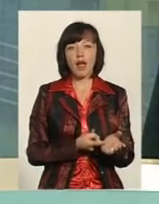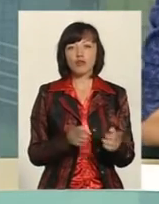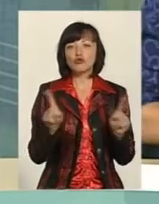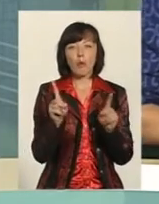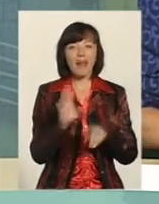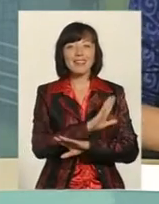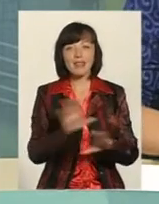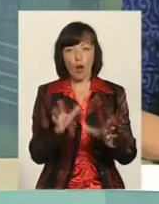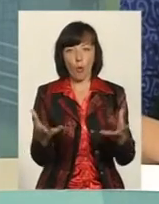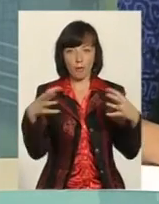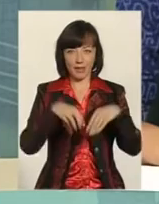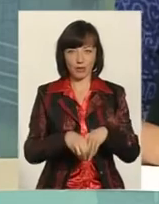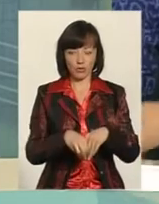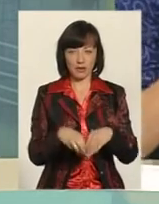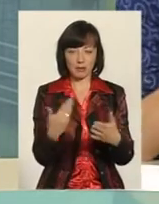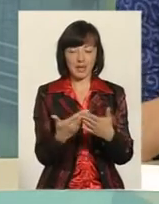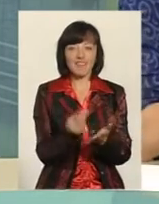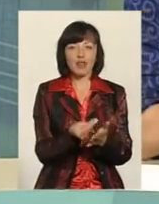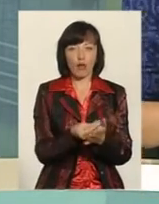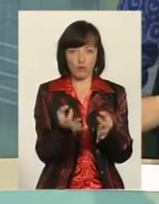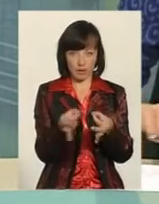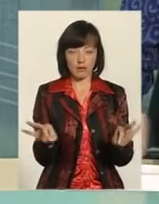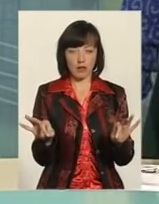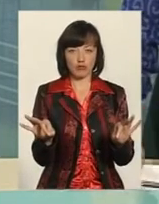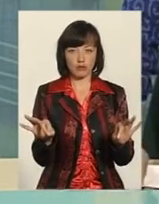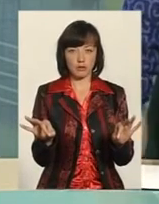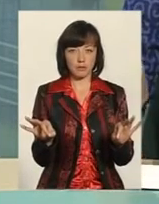необ'єднання, як ота фінансова незалежність? До прикладу,